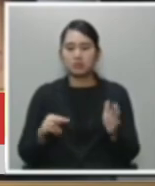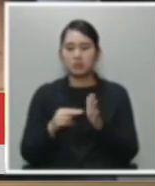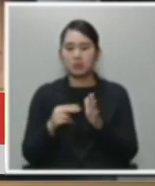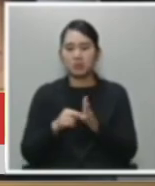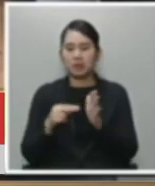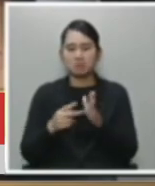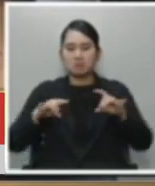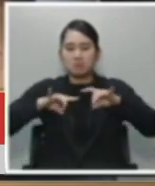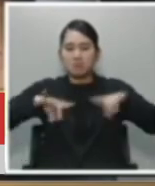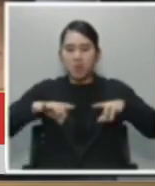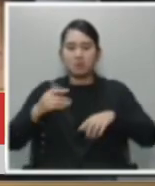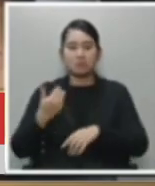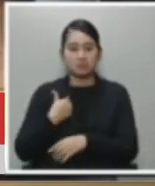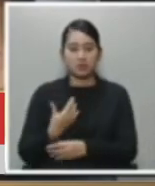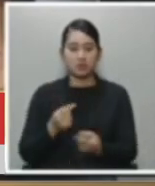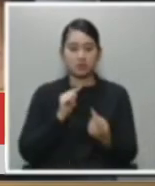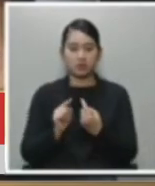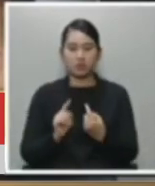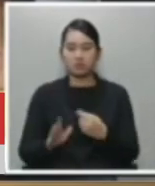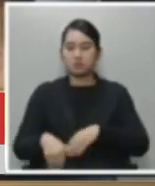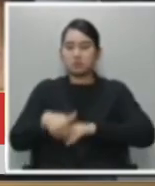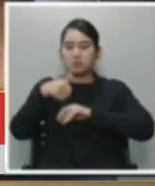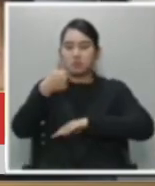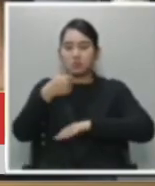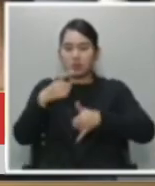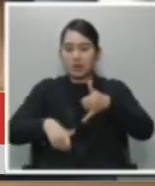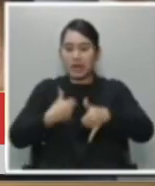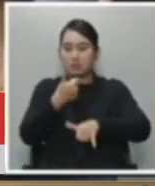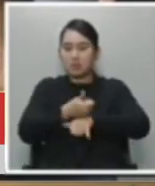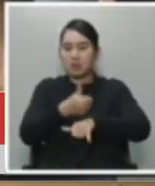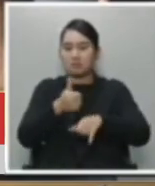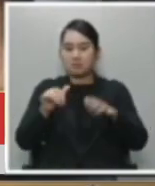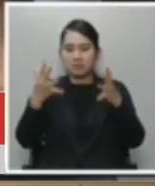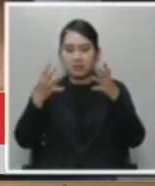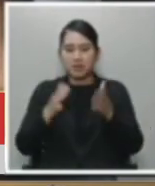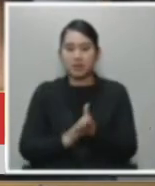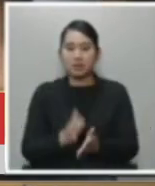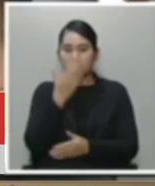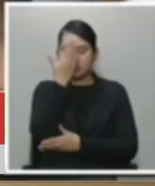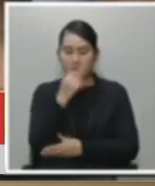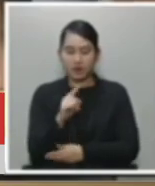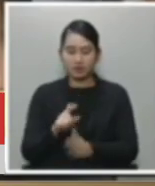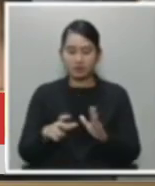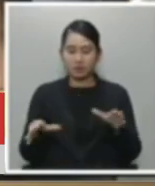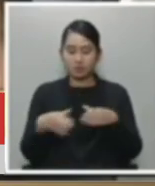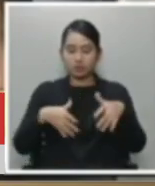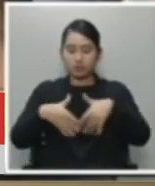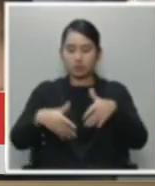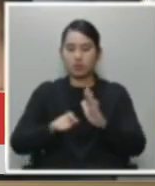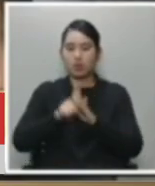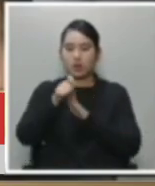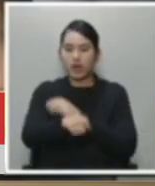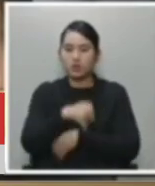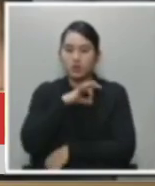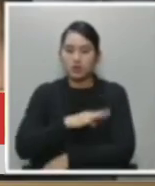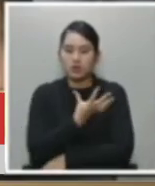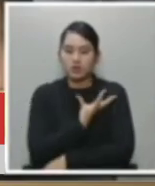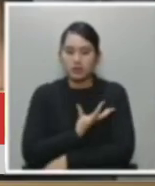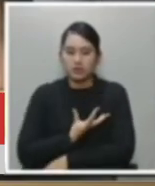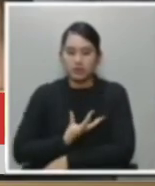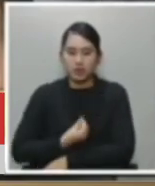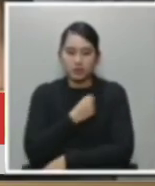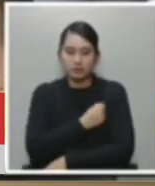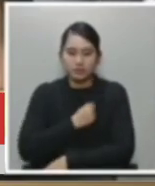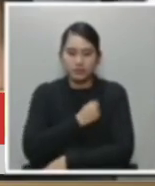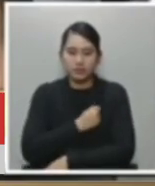มขาดซึ่งภาวะผู้นำเพราะในขณะที่ชาวโคราชนั้นก็ยังอยู่ในภาวะเศร้าโศกเสียใจ